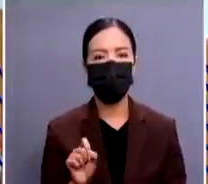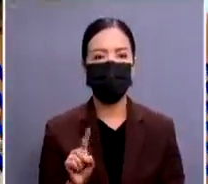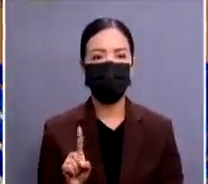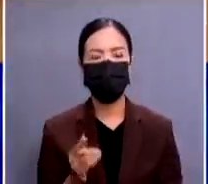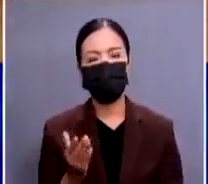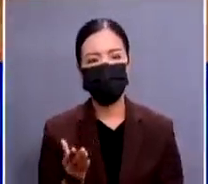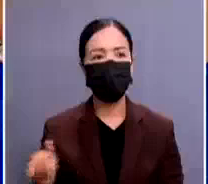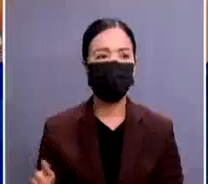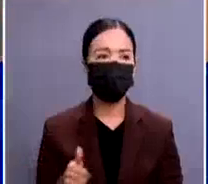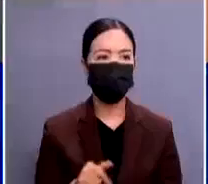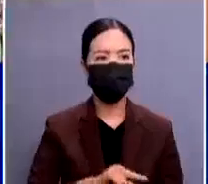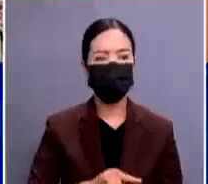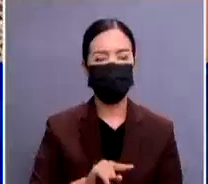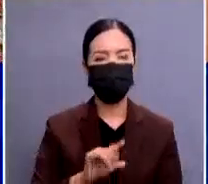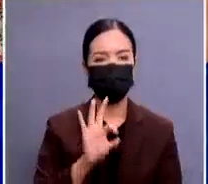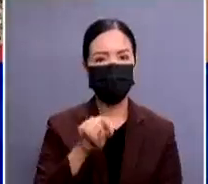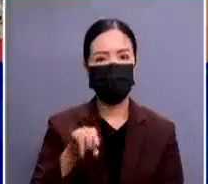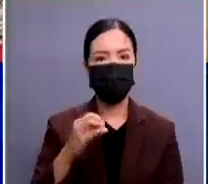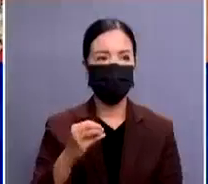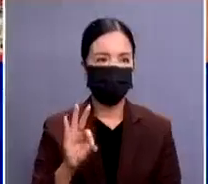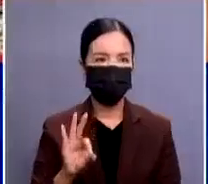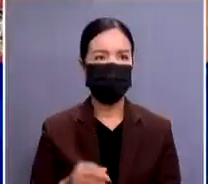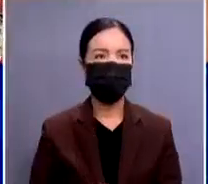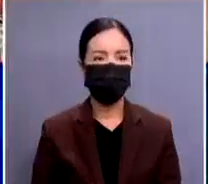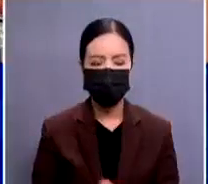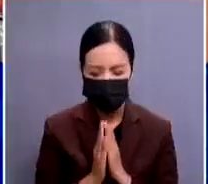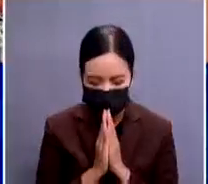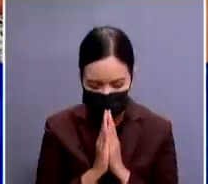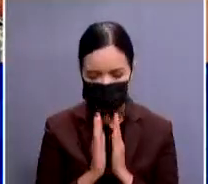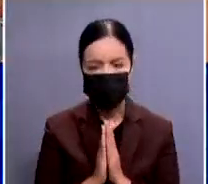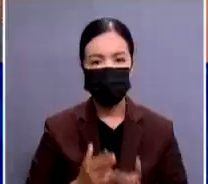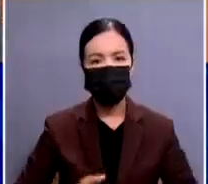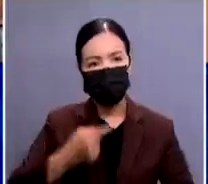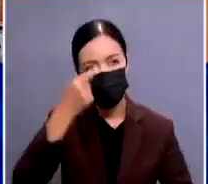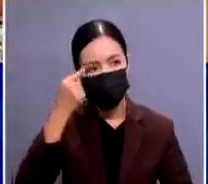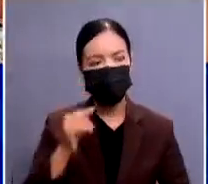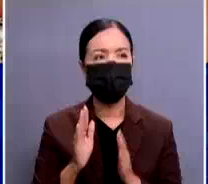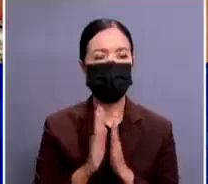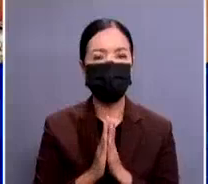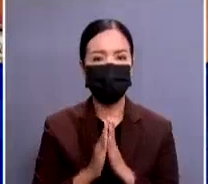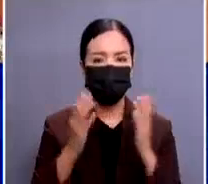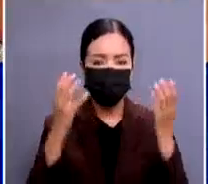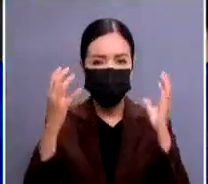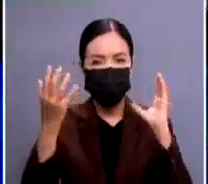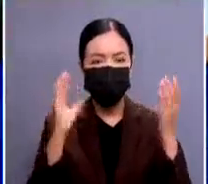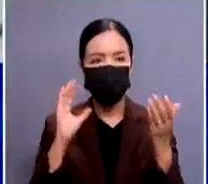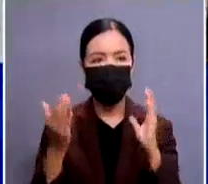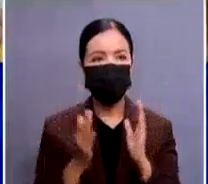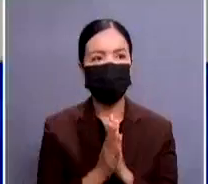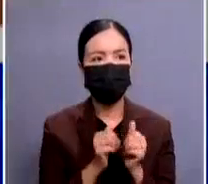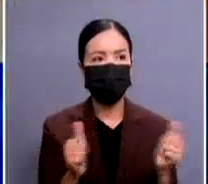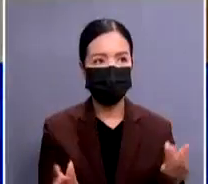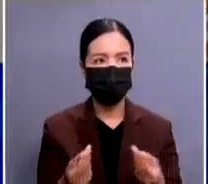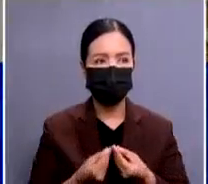อนพันธ์วันนี้ท่านถือฤกษ์ 9:09 นาทีฮะกราบสักการะหลวงพ่อดำและพระพรหมสิ่งศักดิ์สิทธิ์ประจำบมจ.สมท.เพื่อความเป็น